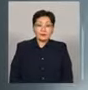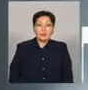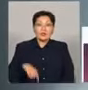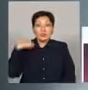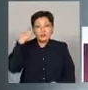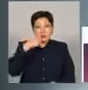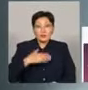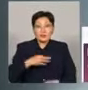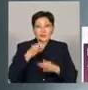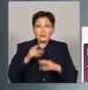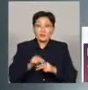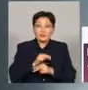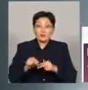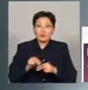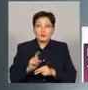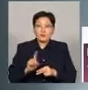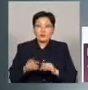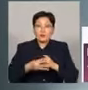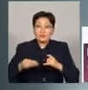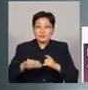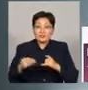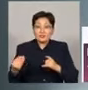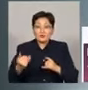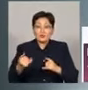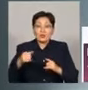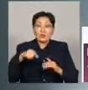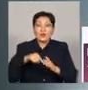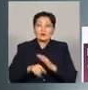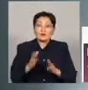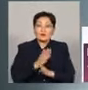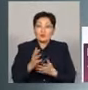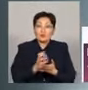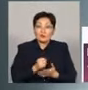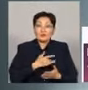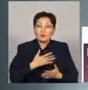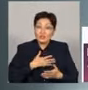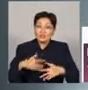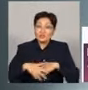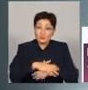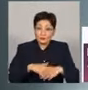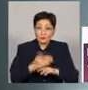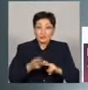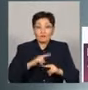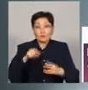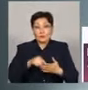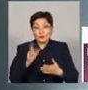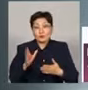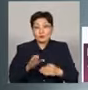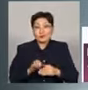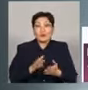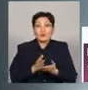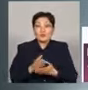Лично мне понравилась поправка про то, что земля, ее недра и природные ресурсы принадлежат народу. Теперь эти вопросы будут